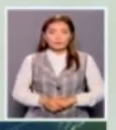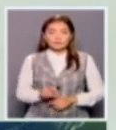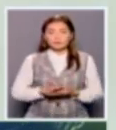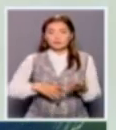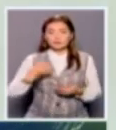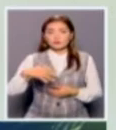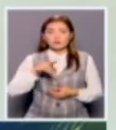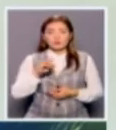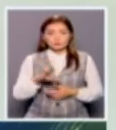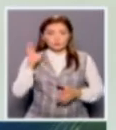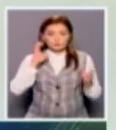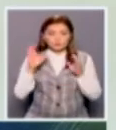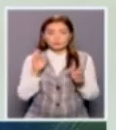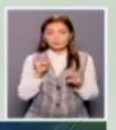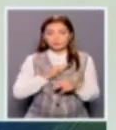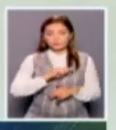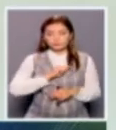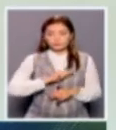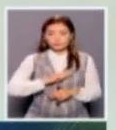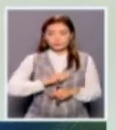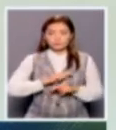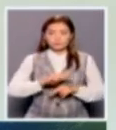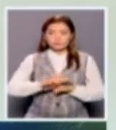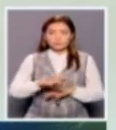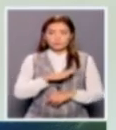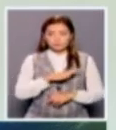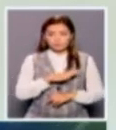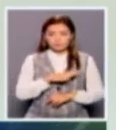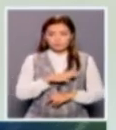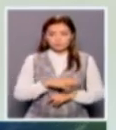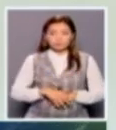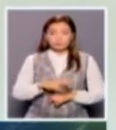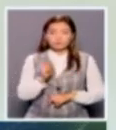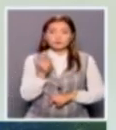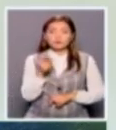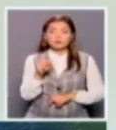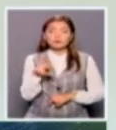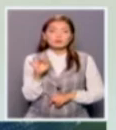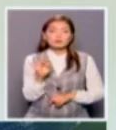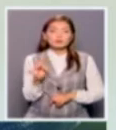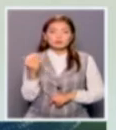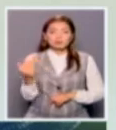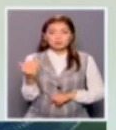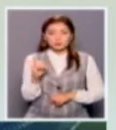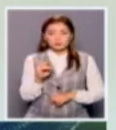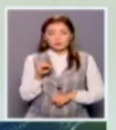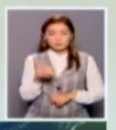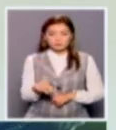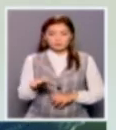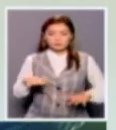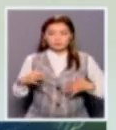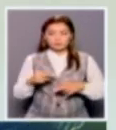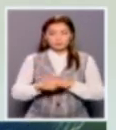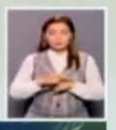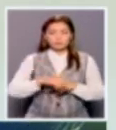жыл біздің университетімізде сабақ беріп келеді. Қадыр Өтегенұлының ұлы тұлғаларға арнаған